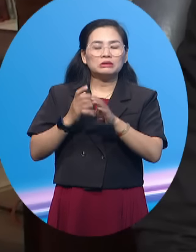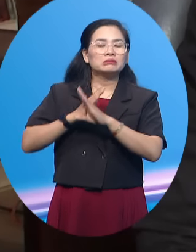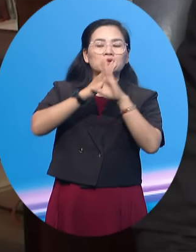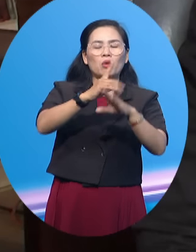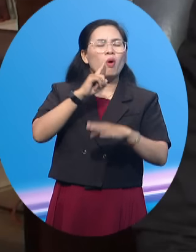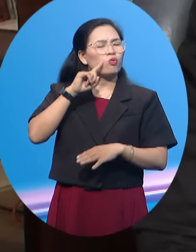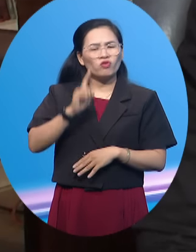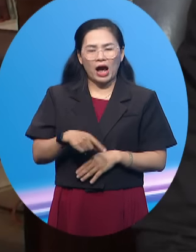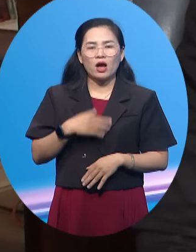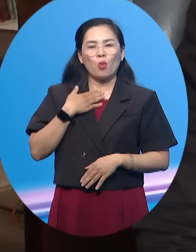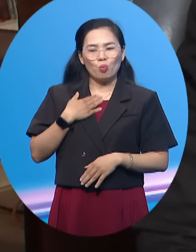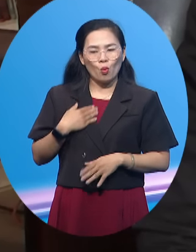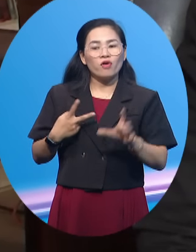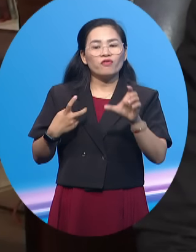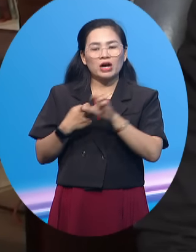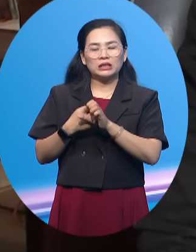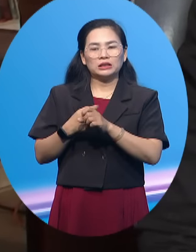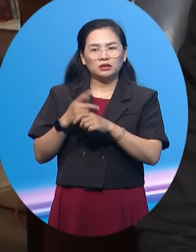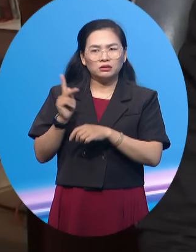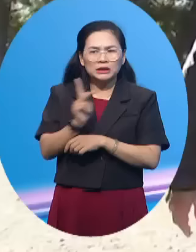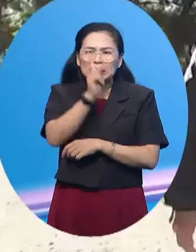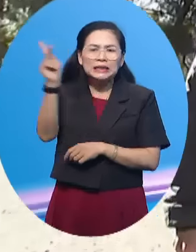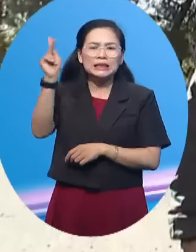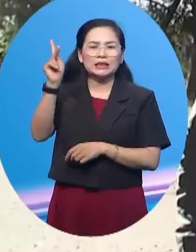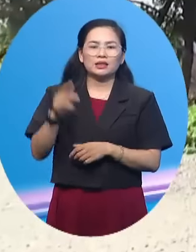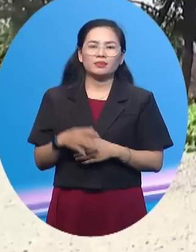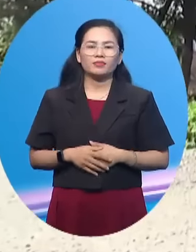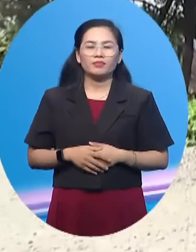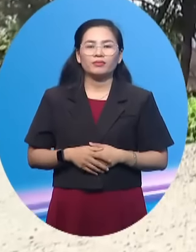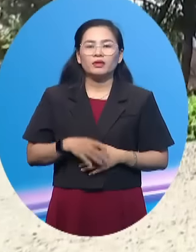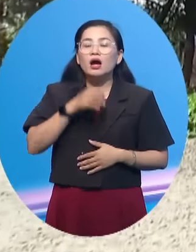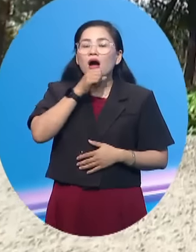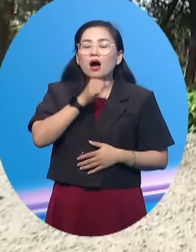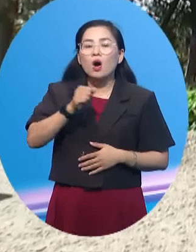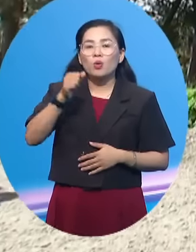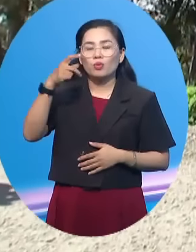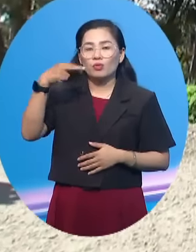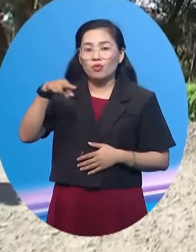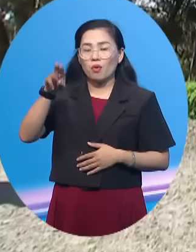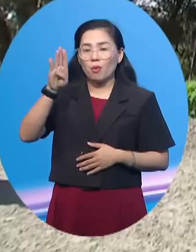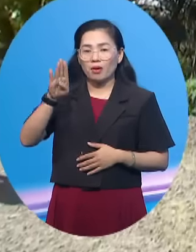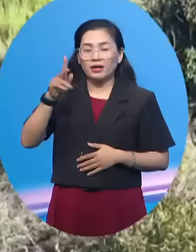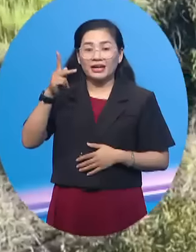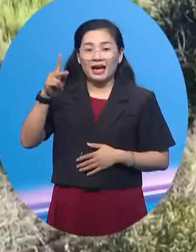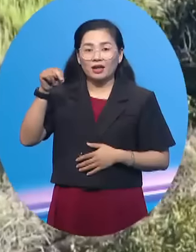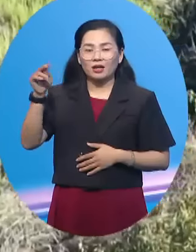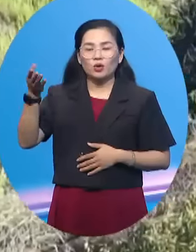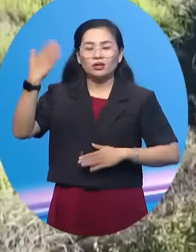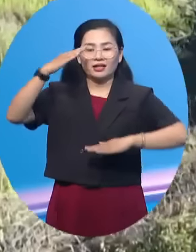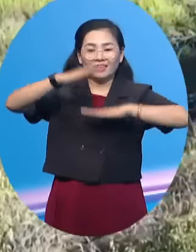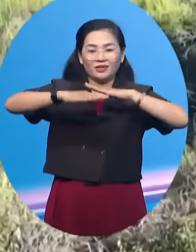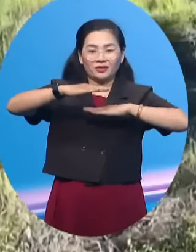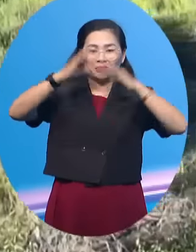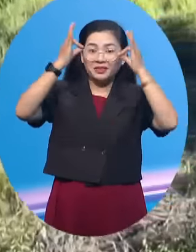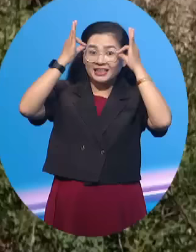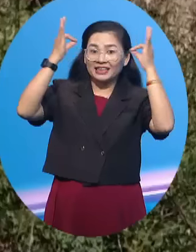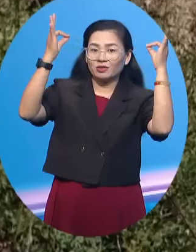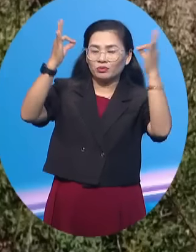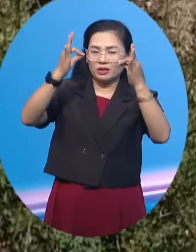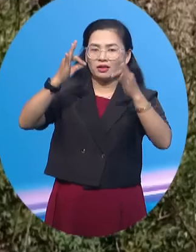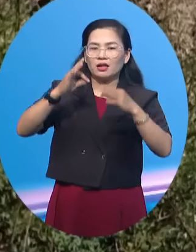biết ông muốn thử nghiệm vaccine chặt chẽ hơn. Ông Robert F. Kennedy Jr. từng tranh cử tổng thống năm nay với tư